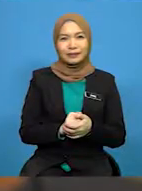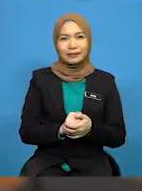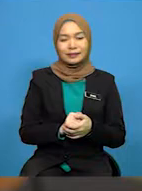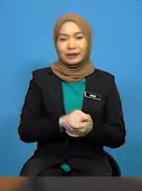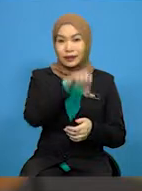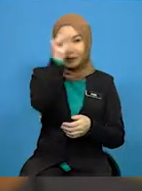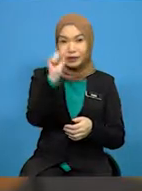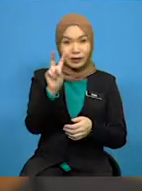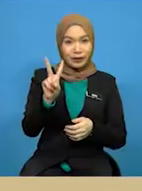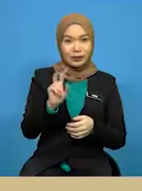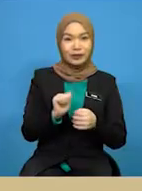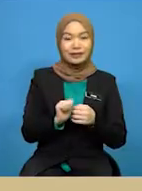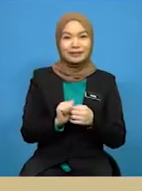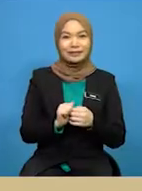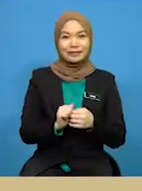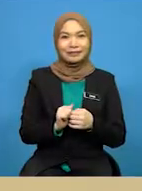Soalan yang kedua.